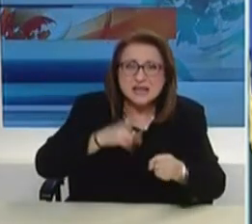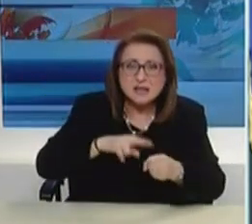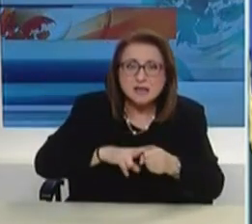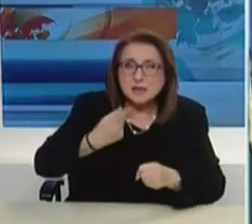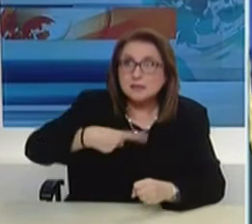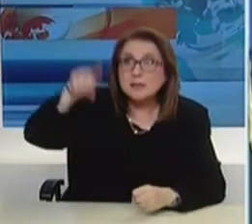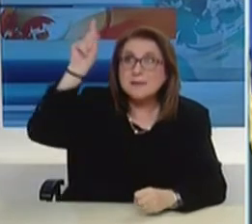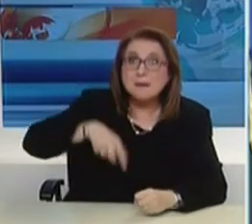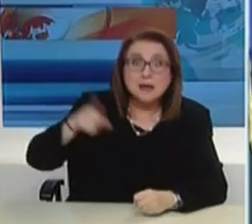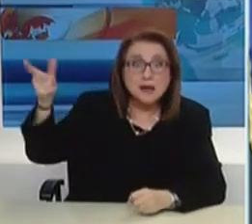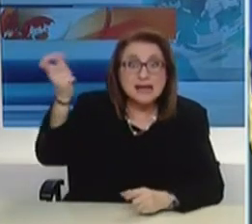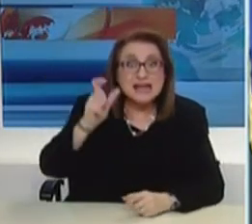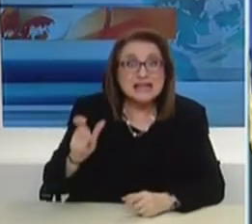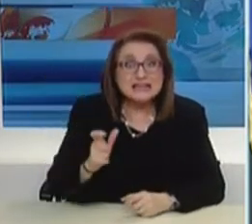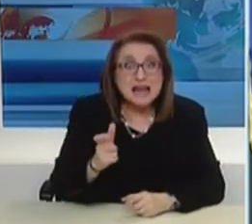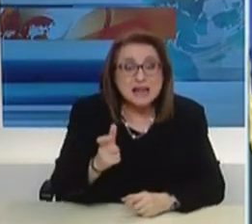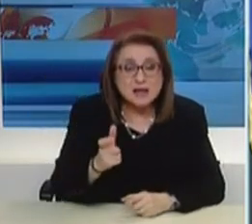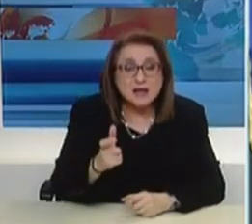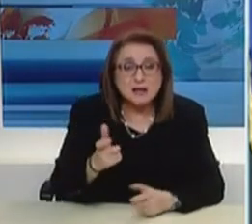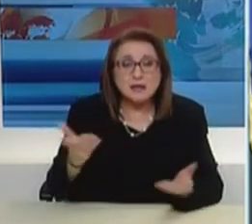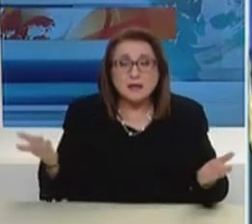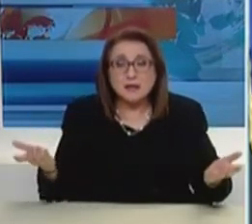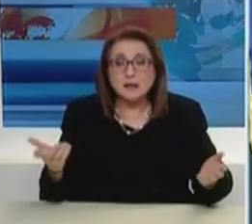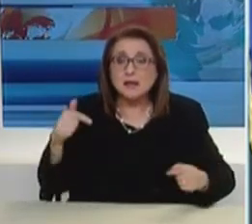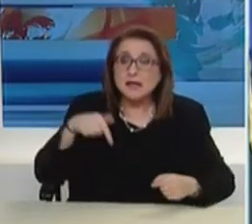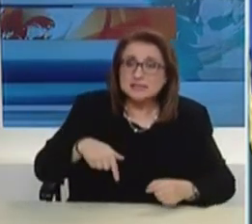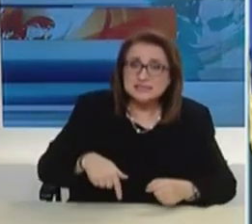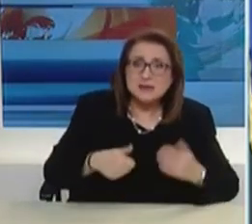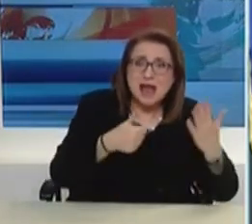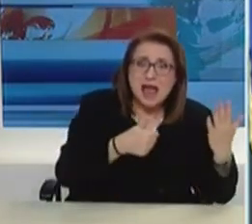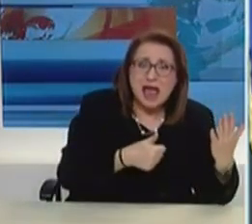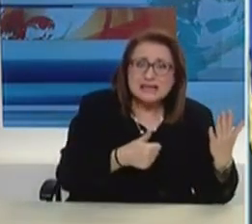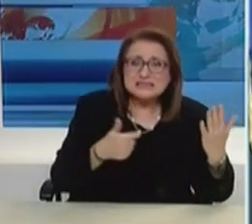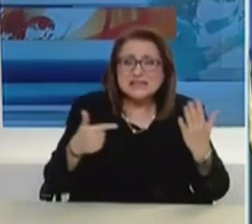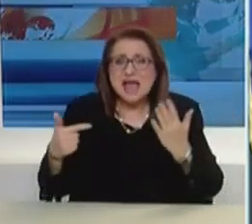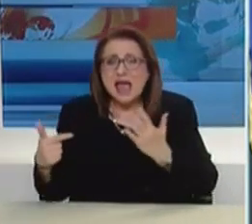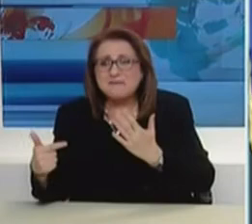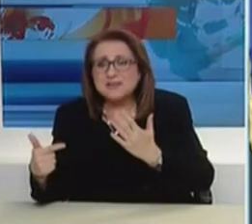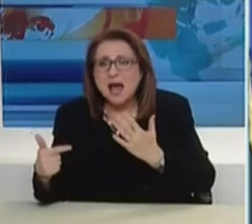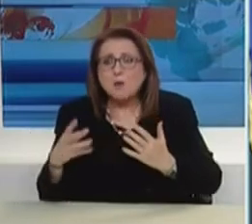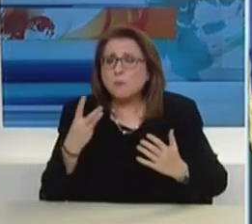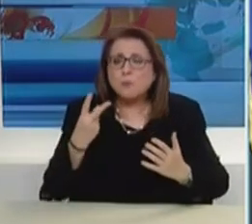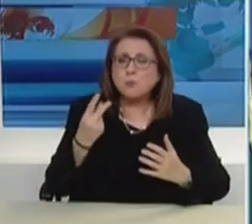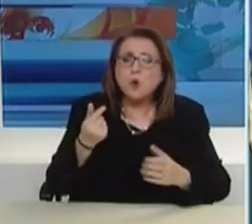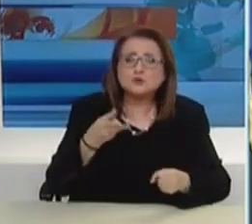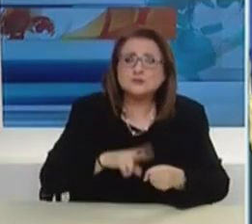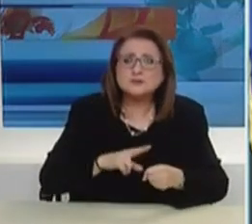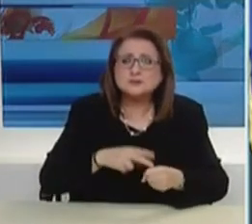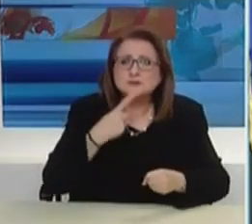βλέπουμε στην Ιταλία. Στην πατρίδα μας θα ήταν 150 οι θάνατοι και όχι 6-7 σήμερα. Μου στείλατε ένα μήνυμα για τον ακριβή αριθμό θανάτων ένα